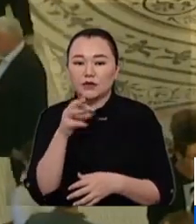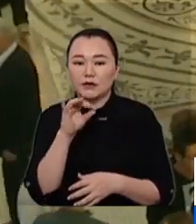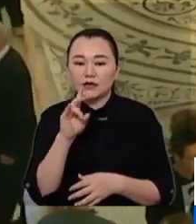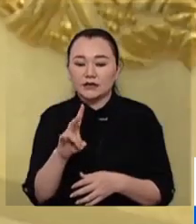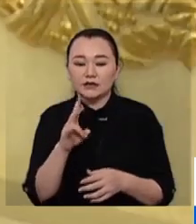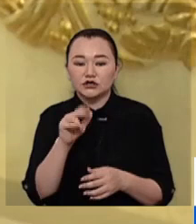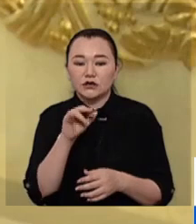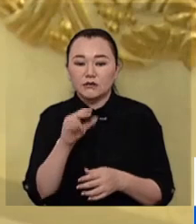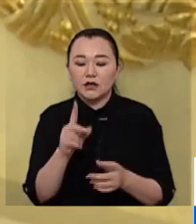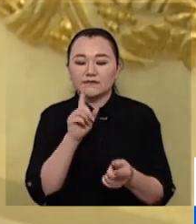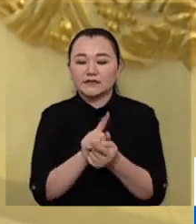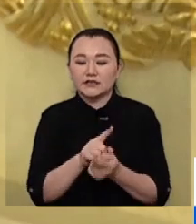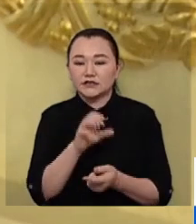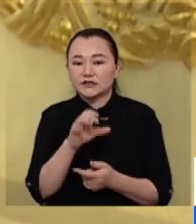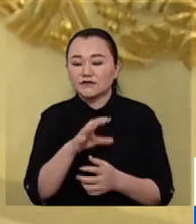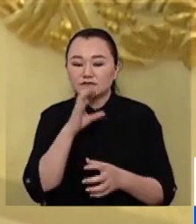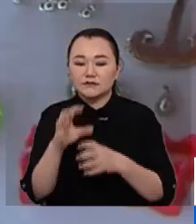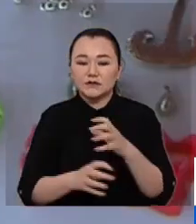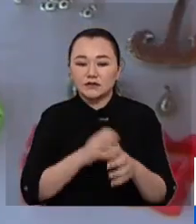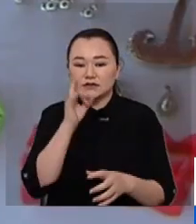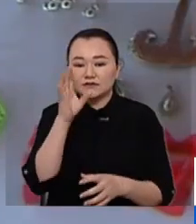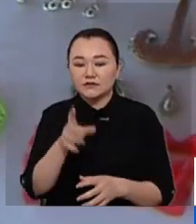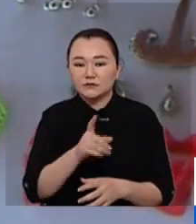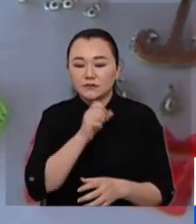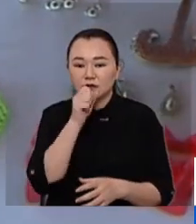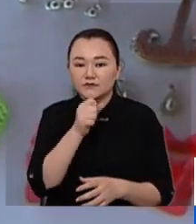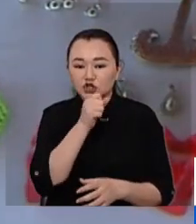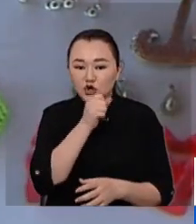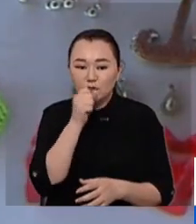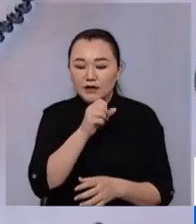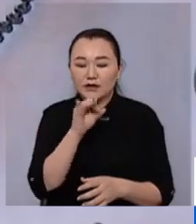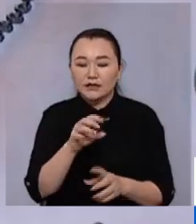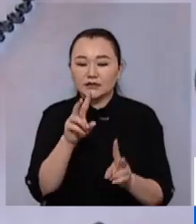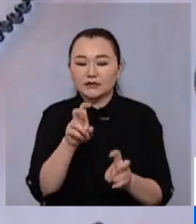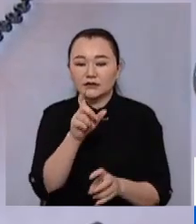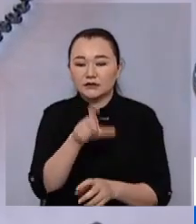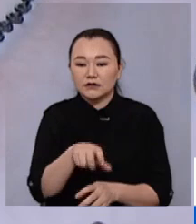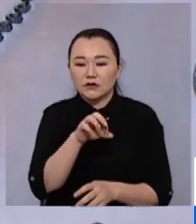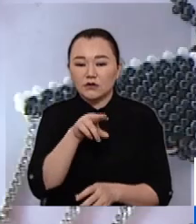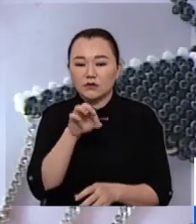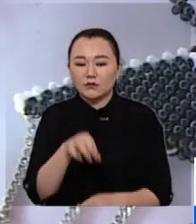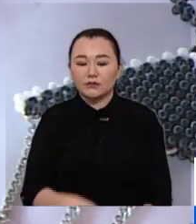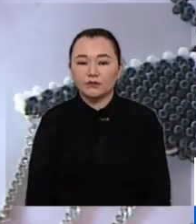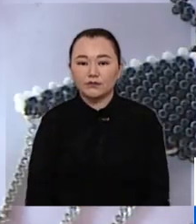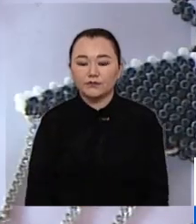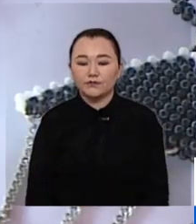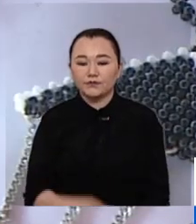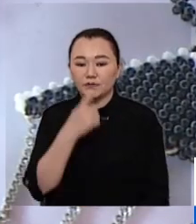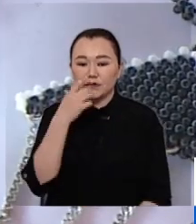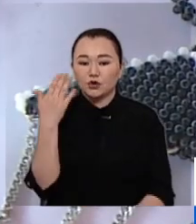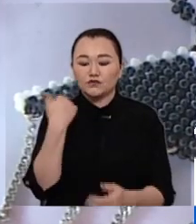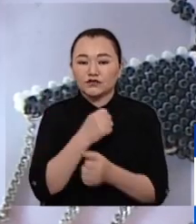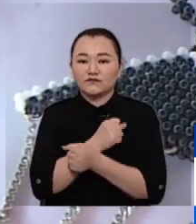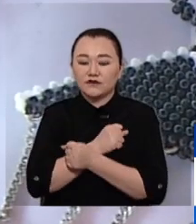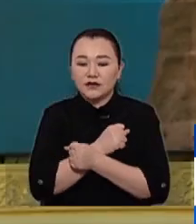Жамал Габдуллина встретилась со всемирно известным певцом и бренд-амбассадором «Оппо». В минувшие